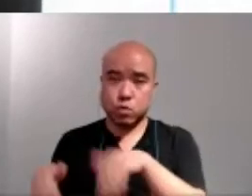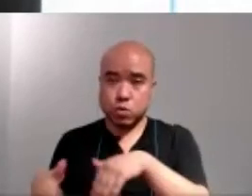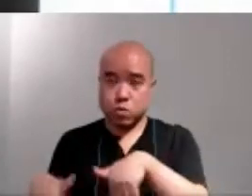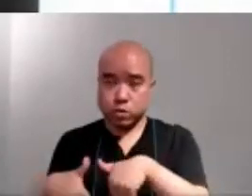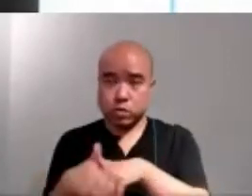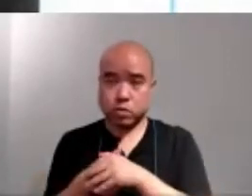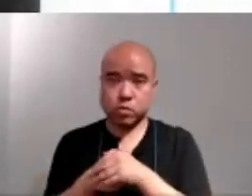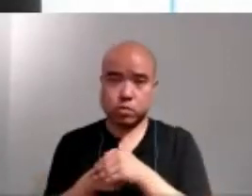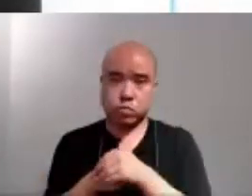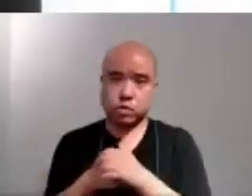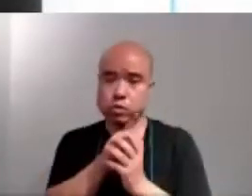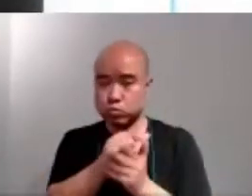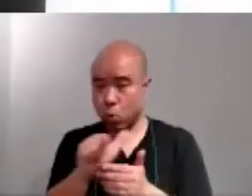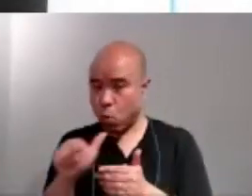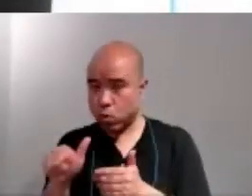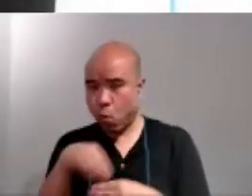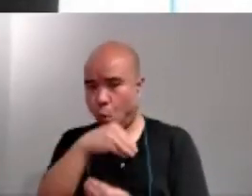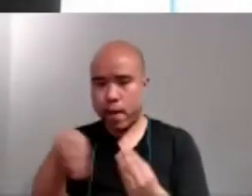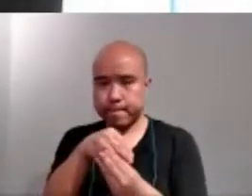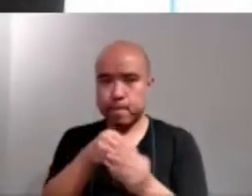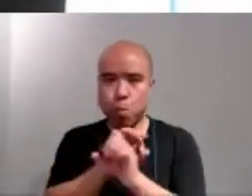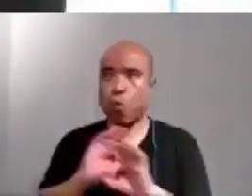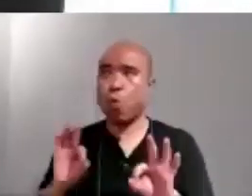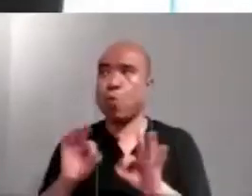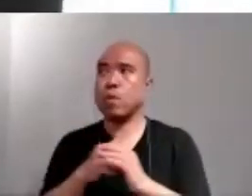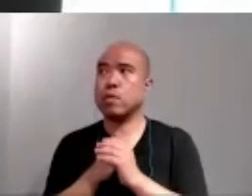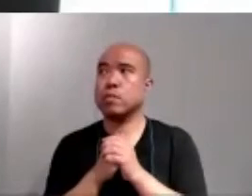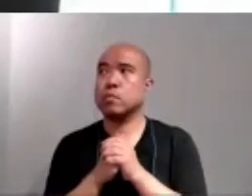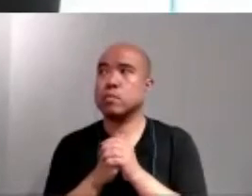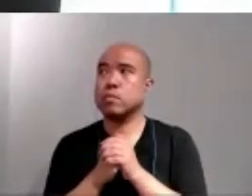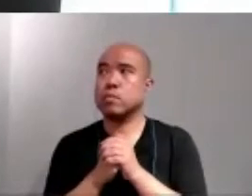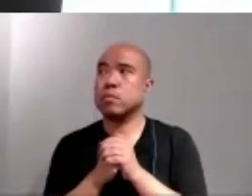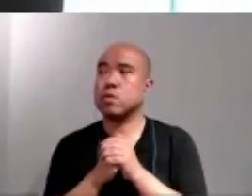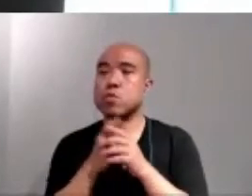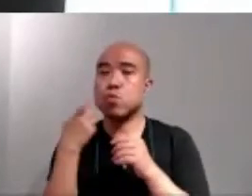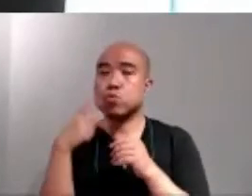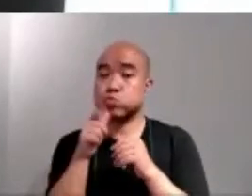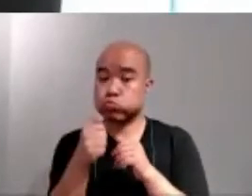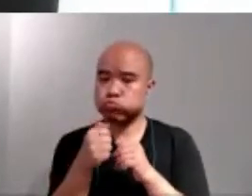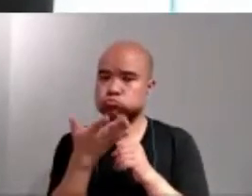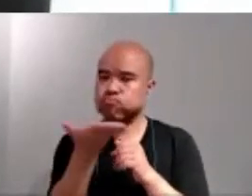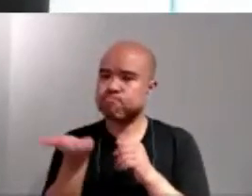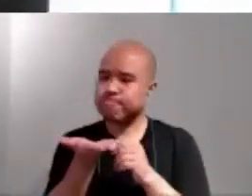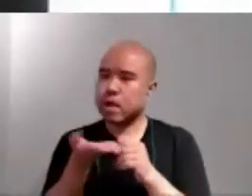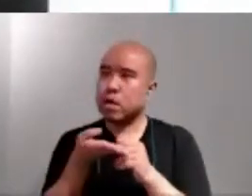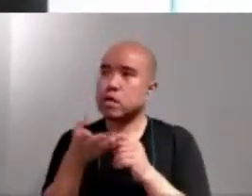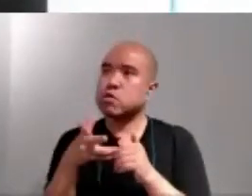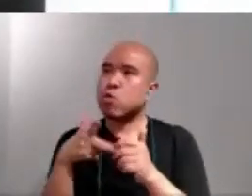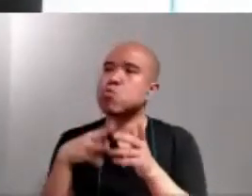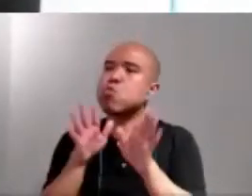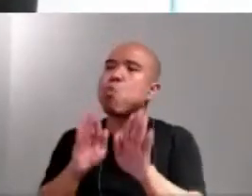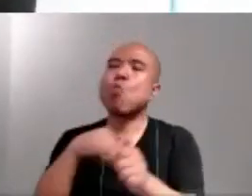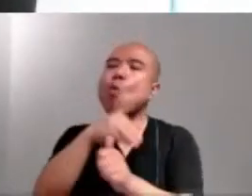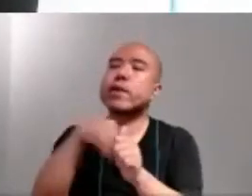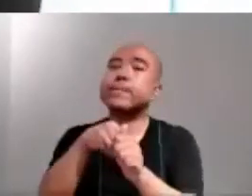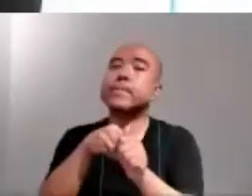去到污染环境的。所以呢我们都希望更多的社会大众可以吃到更健康更环保的蔬菜。以上